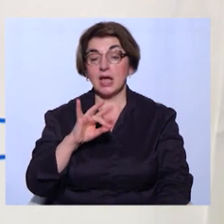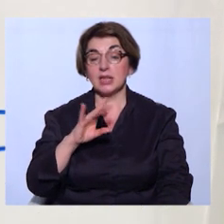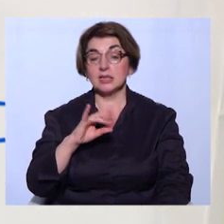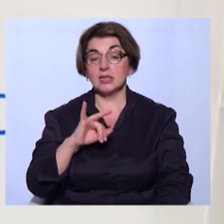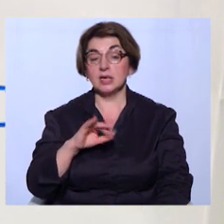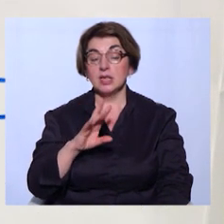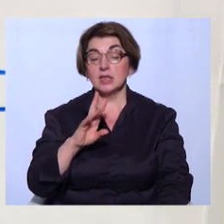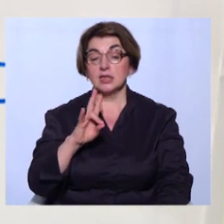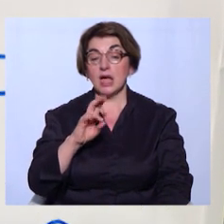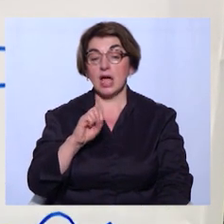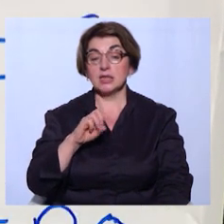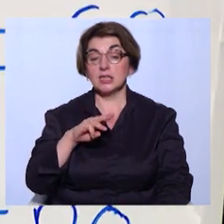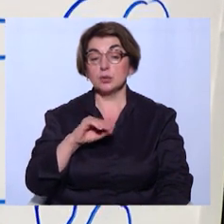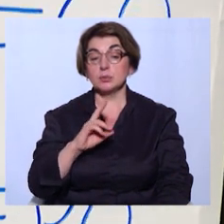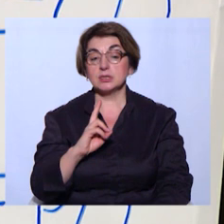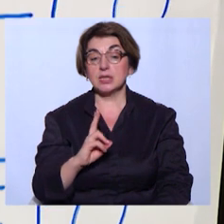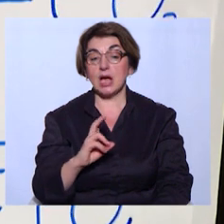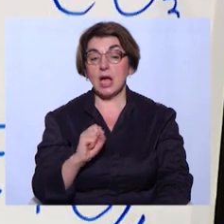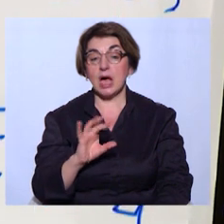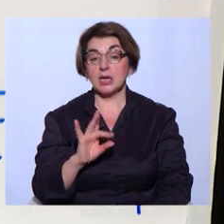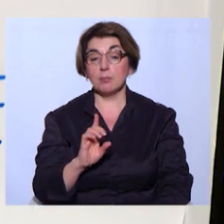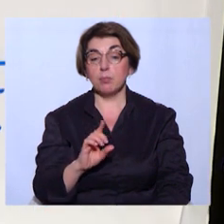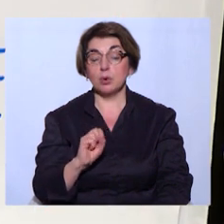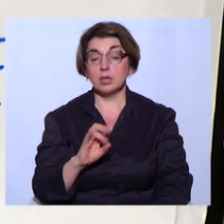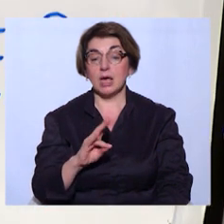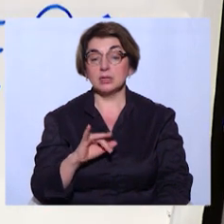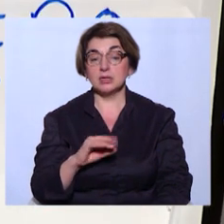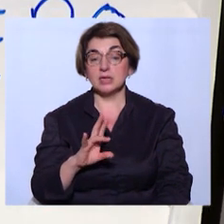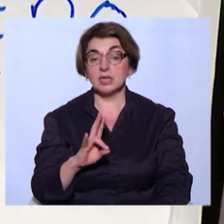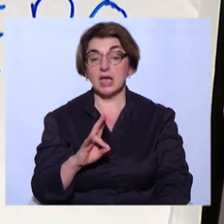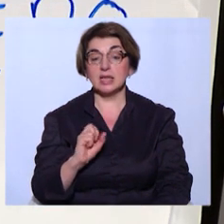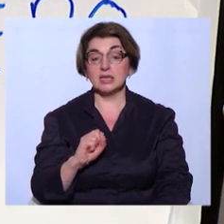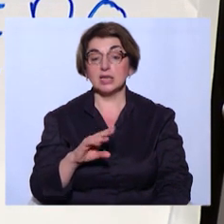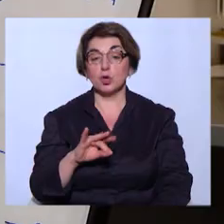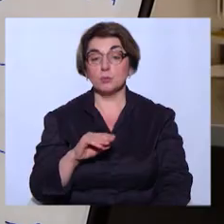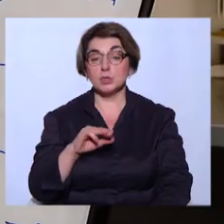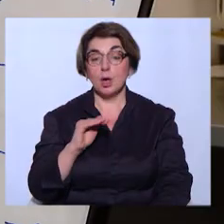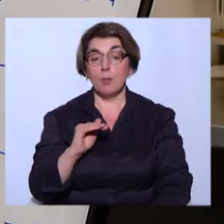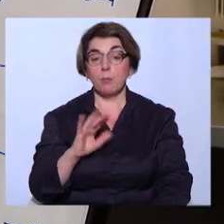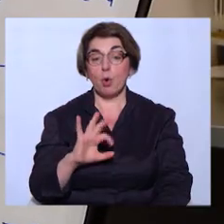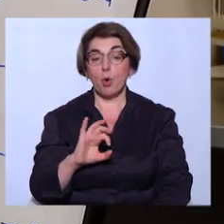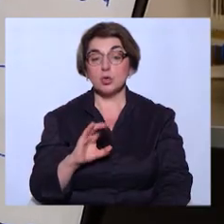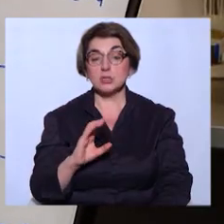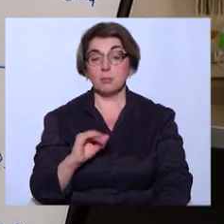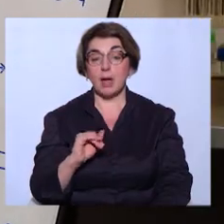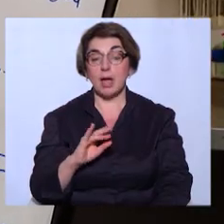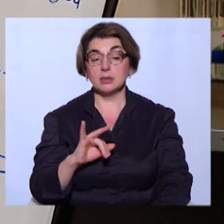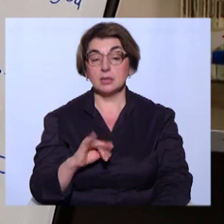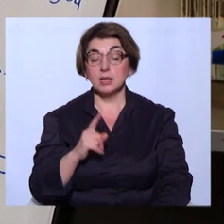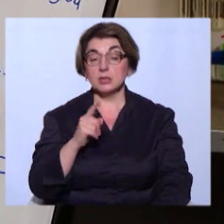ნატრიუმის კარბონატი, ნატრიუმის ფოსფატი. და საინტერესოა ის ფაქტიც,